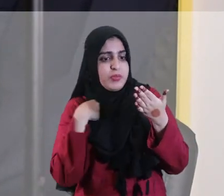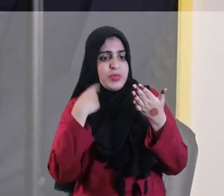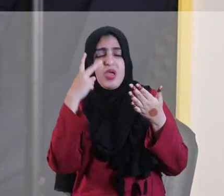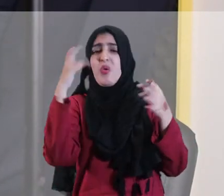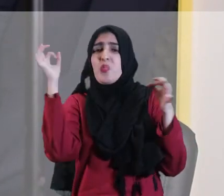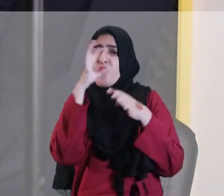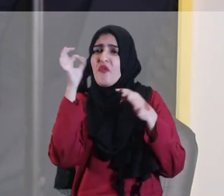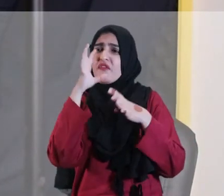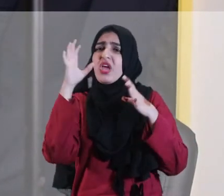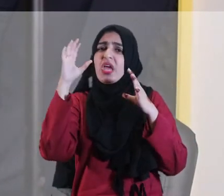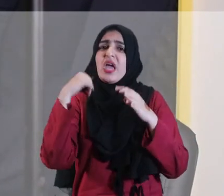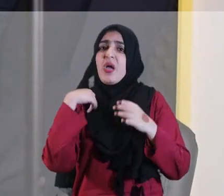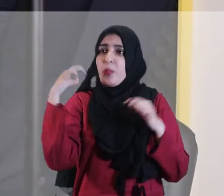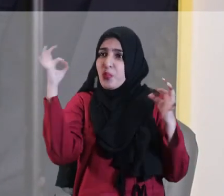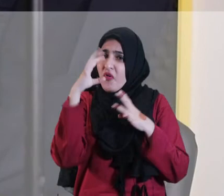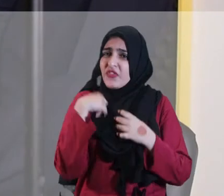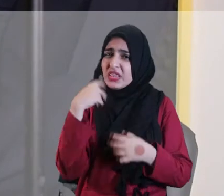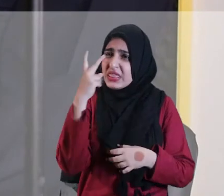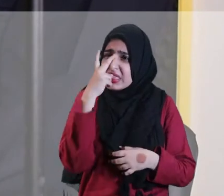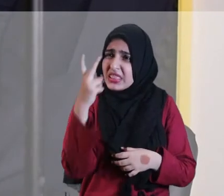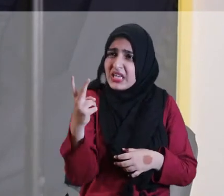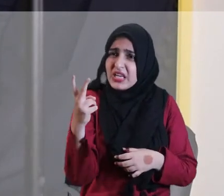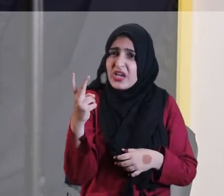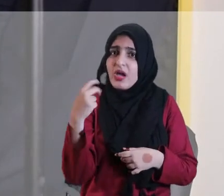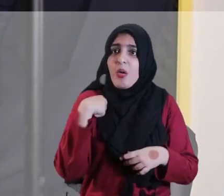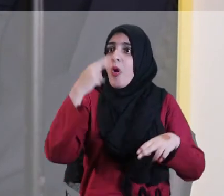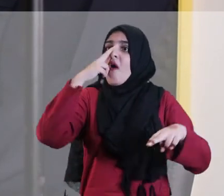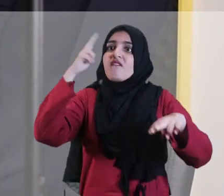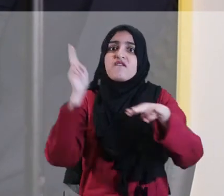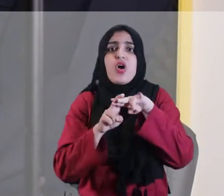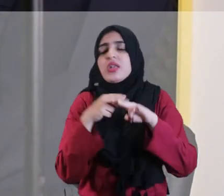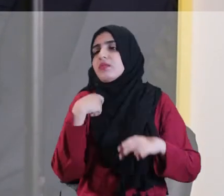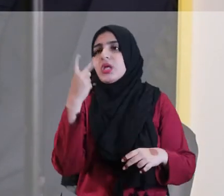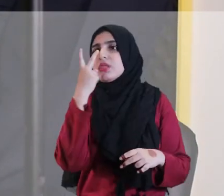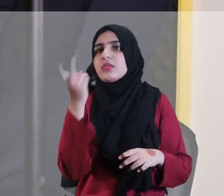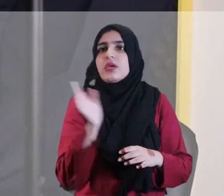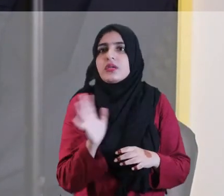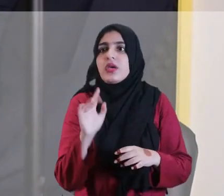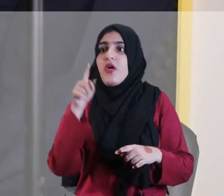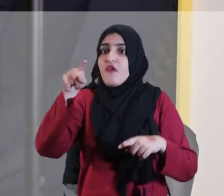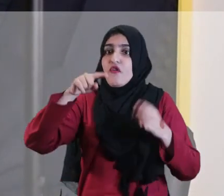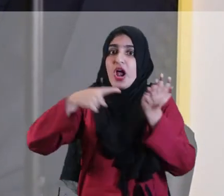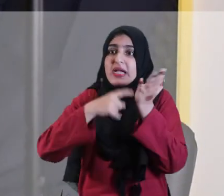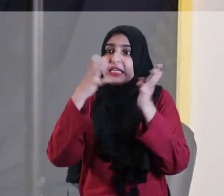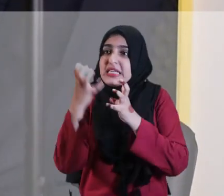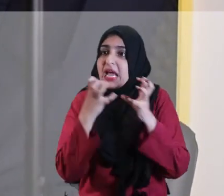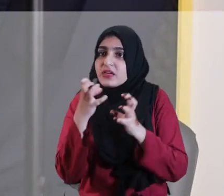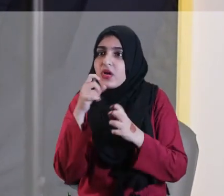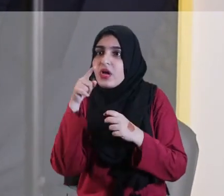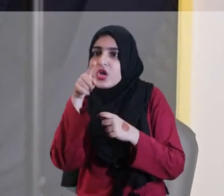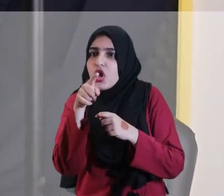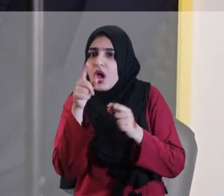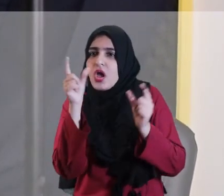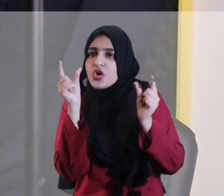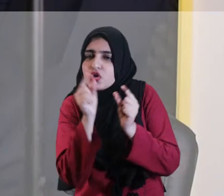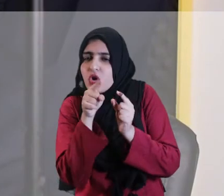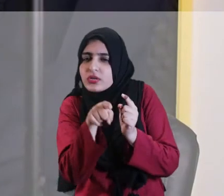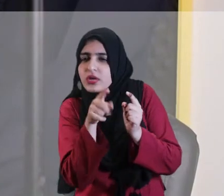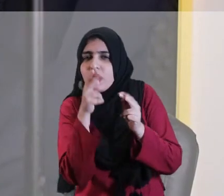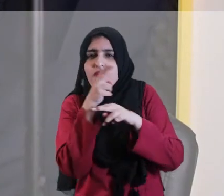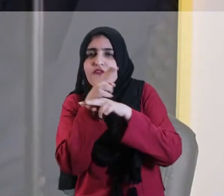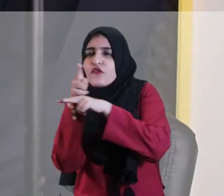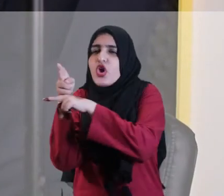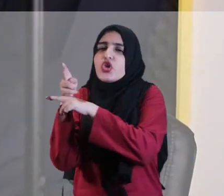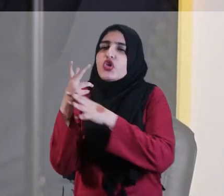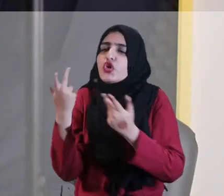मूवीज टो वॉच इन टेक्निकल डीटेल्स अच्छा यह यहां से क्यों इसकी रिजल्ट अच्छा यह